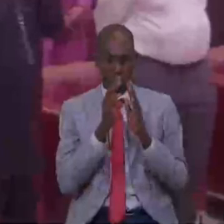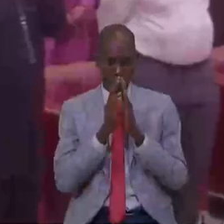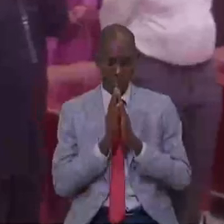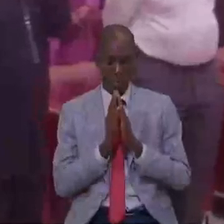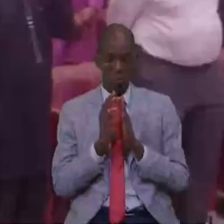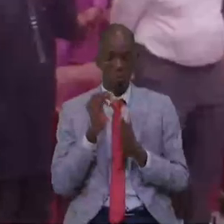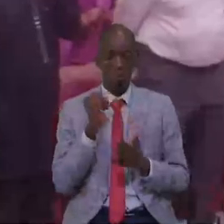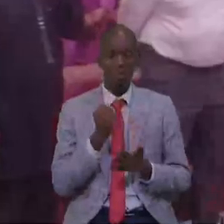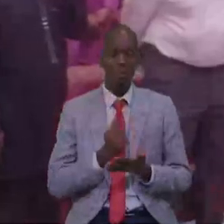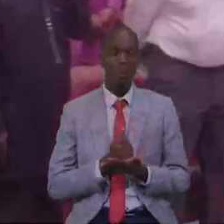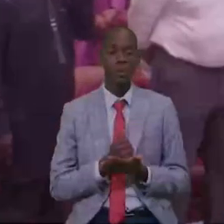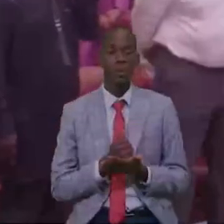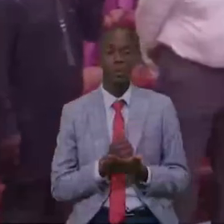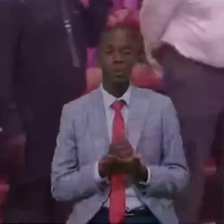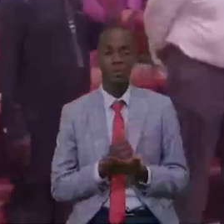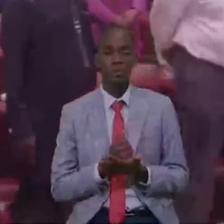Amen.